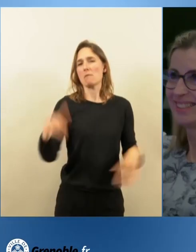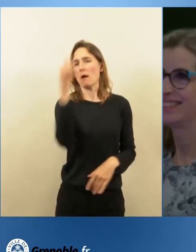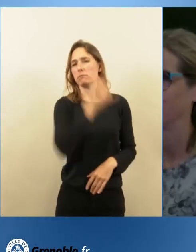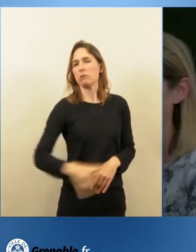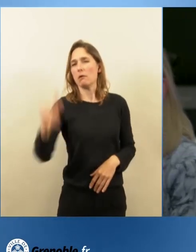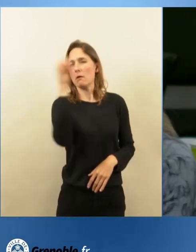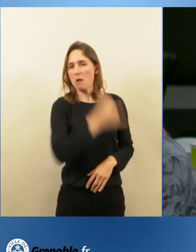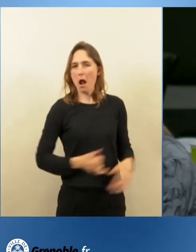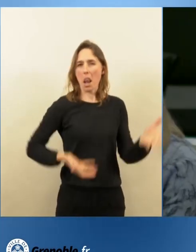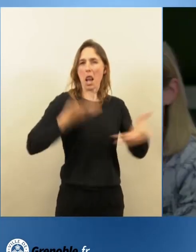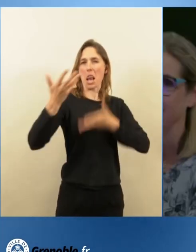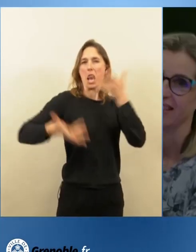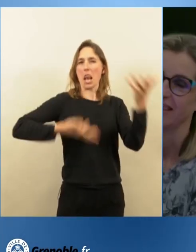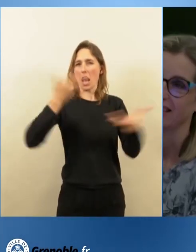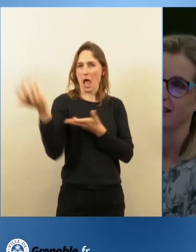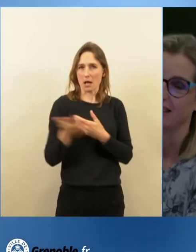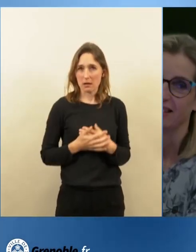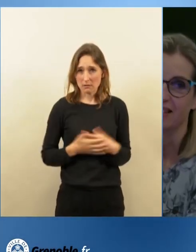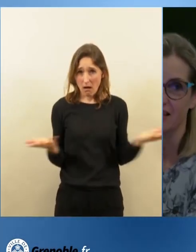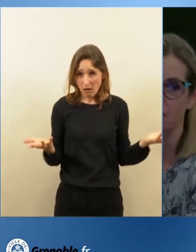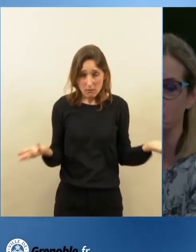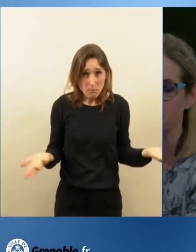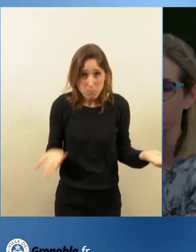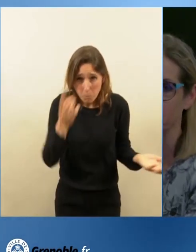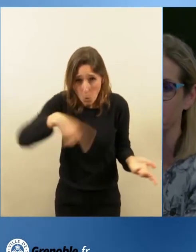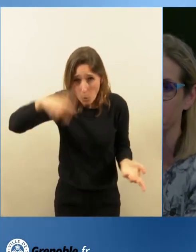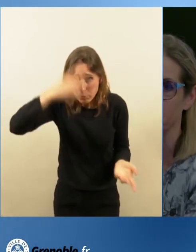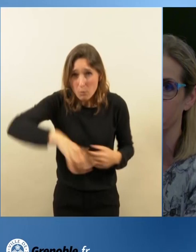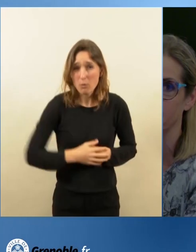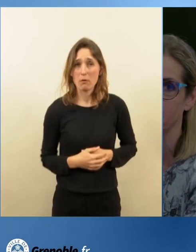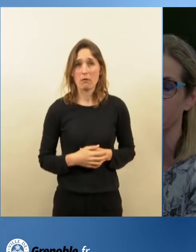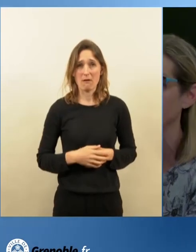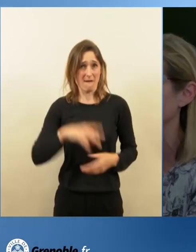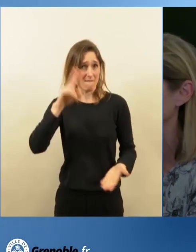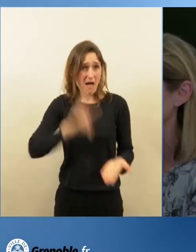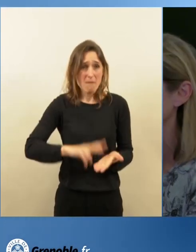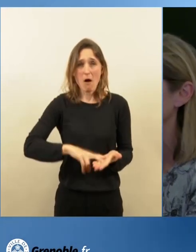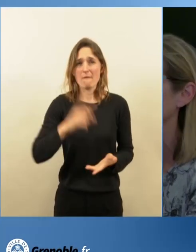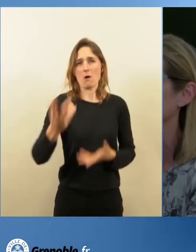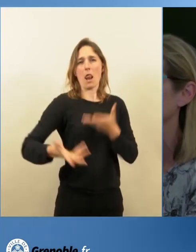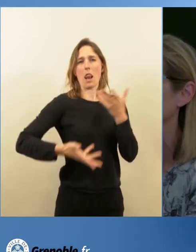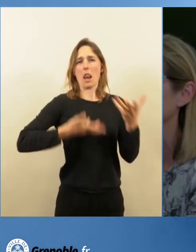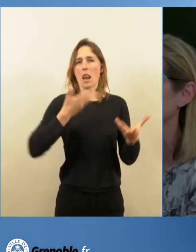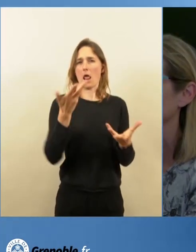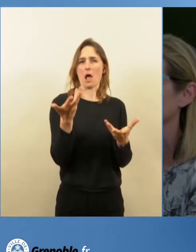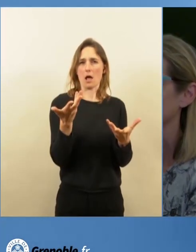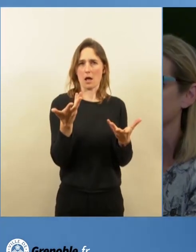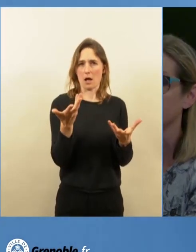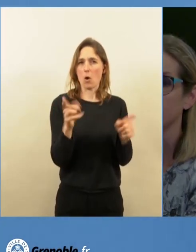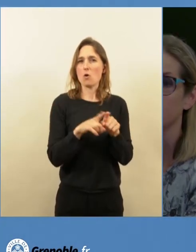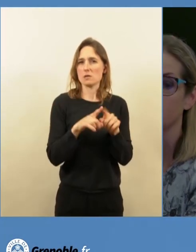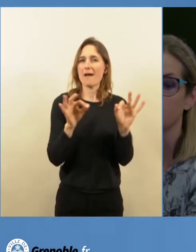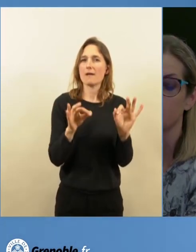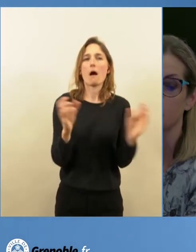brutale de la démagogie sordide vraiment vous vous discourez aussi sur les